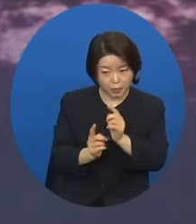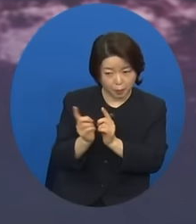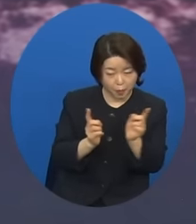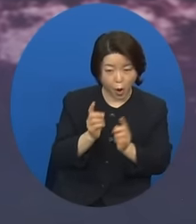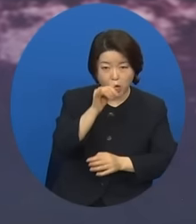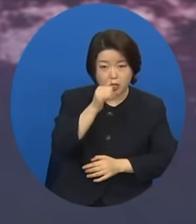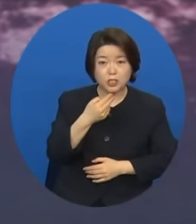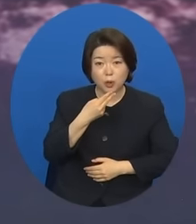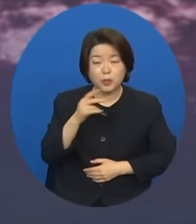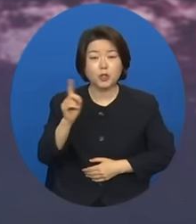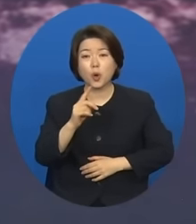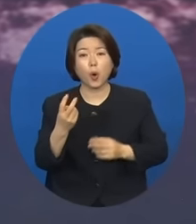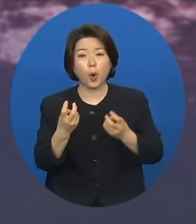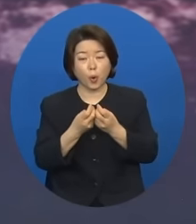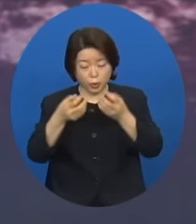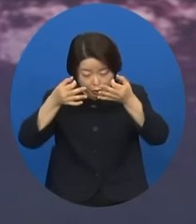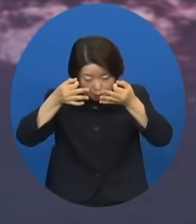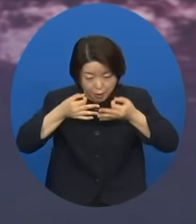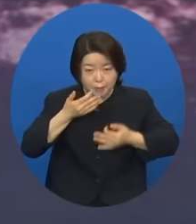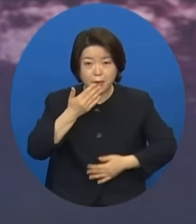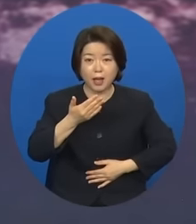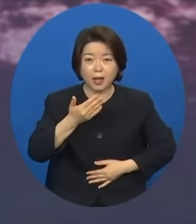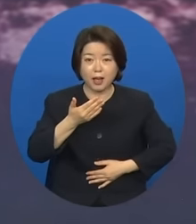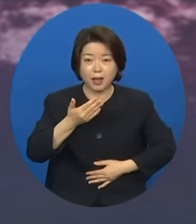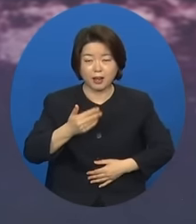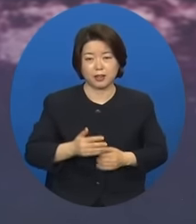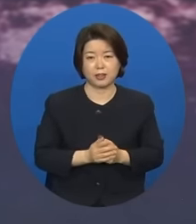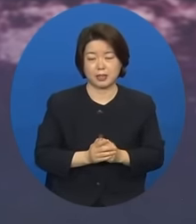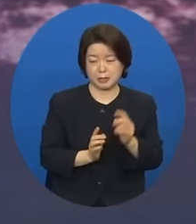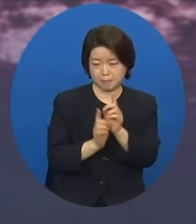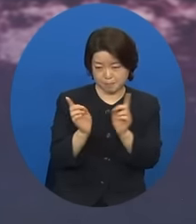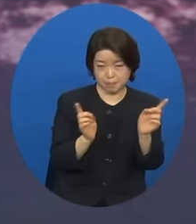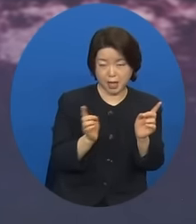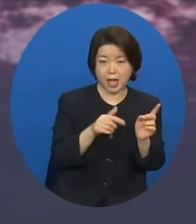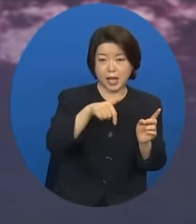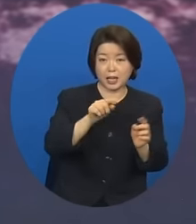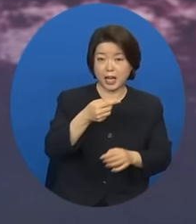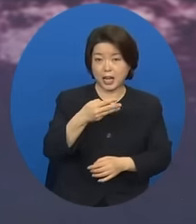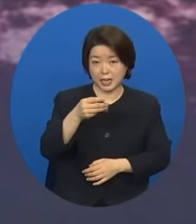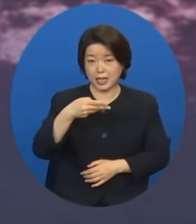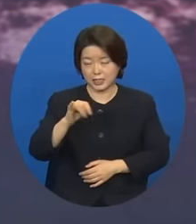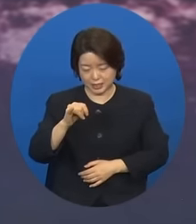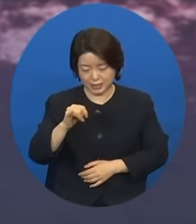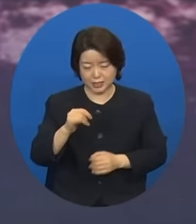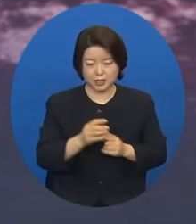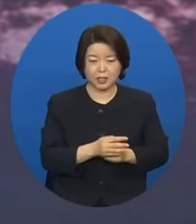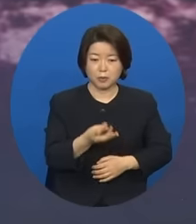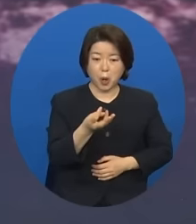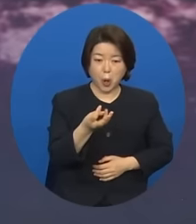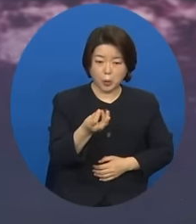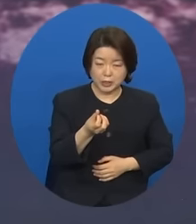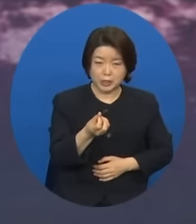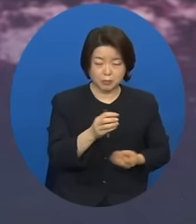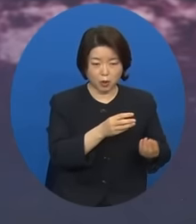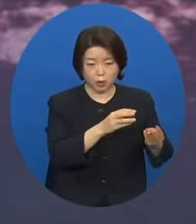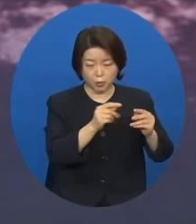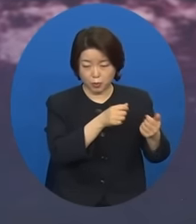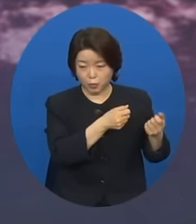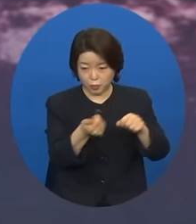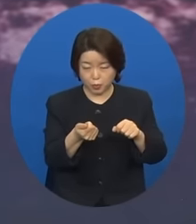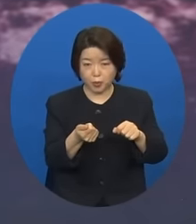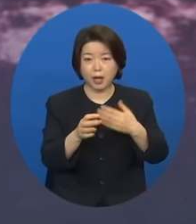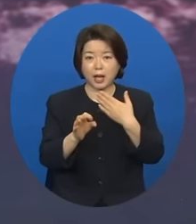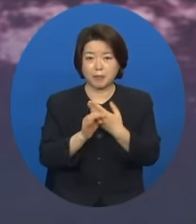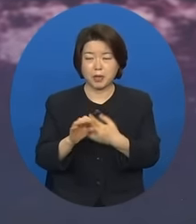어떻게 알 수 있는지 아십니까 가라지가 뿌려지고 흙더미가 뿌려지면 증상이 나타납니다 이런 증상이